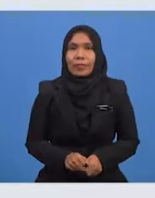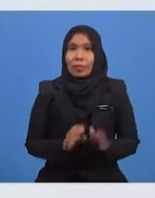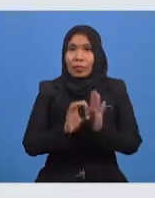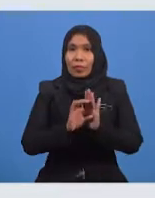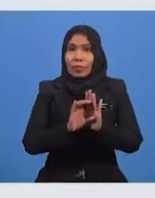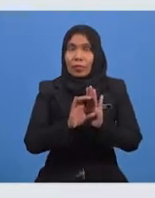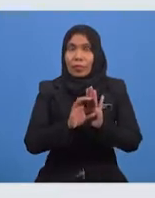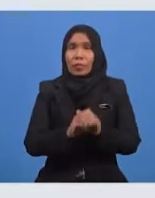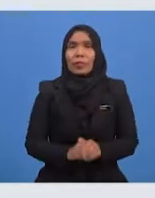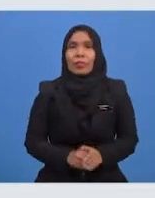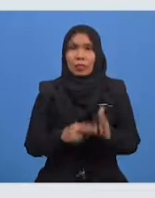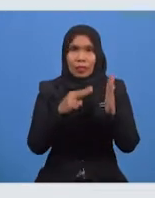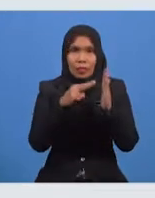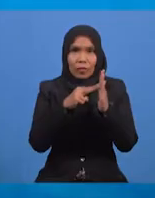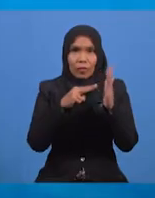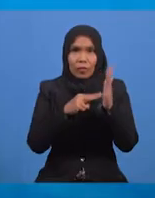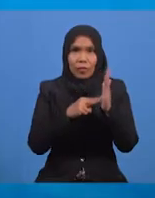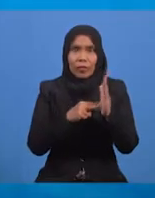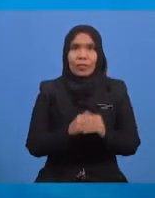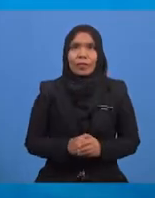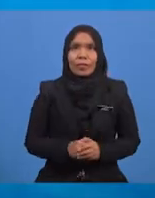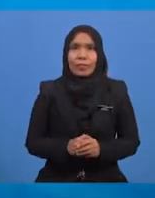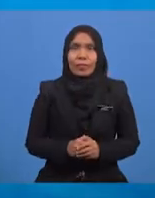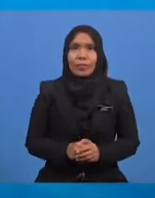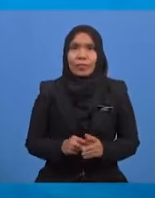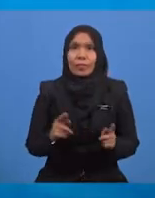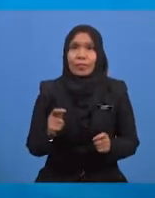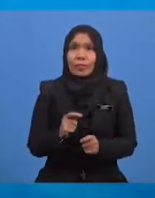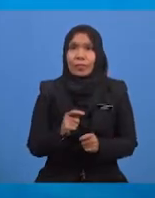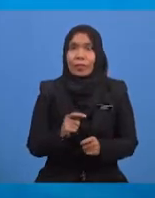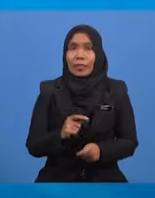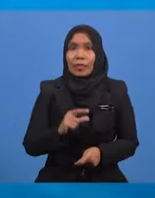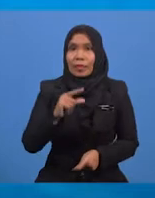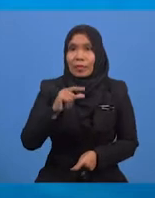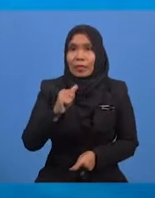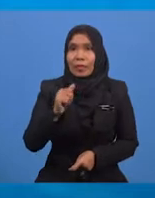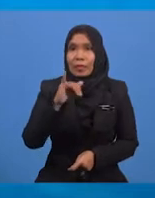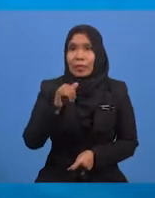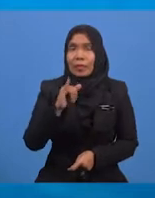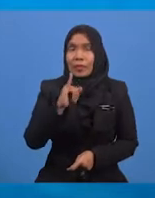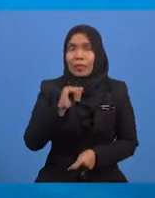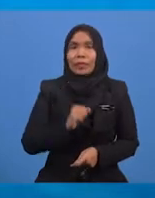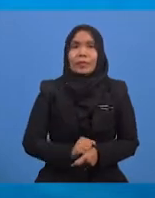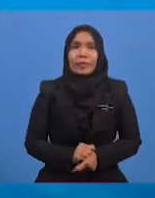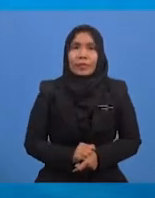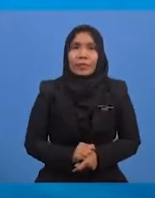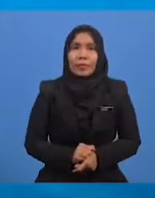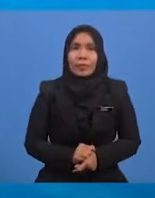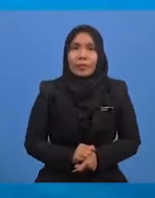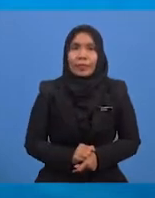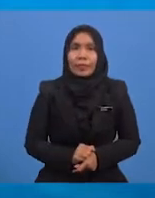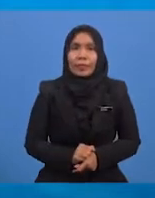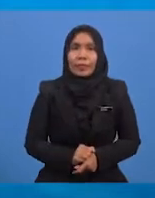Contohnya, undang-undang berkaitan dengan gaji minimum boleh meningkatkan kos operasi perniagaan. Di